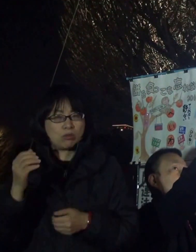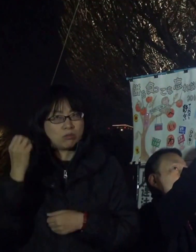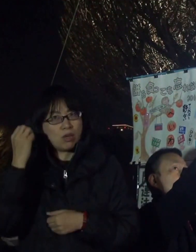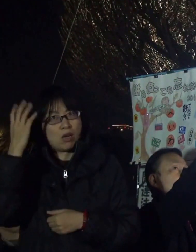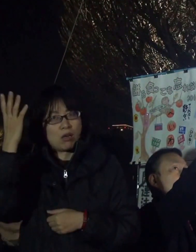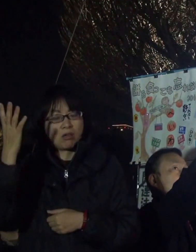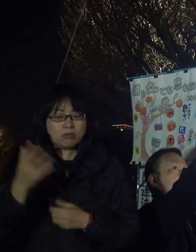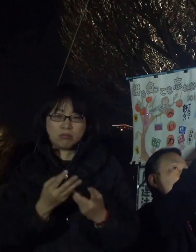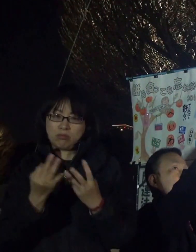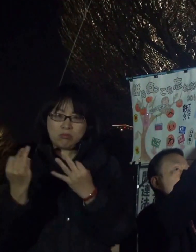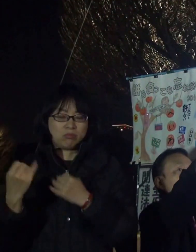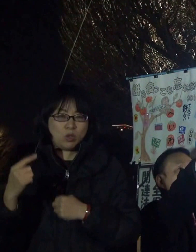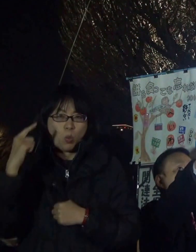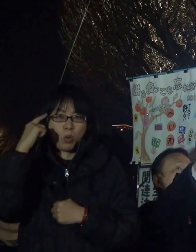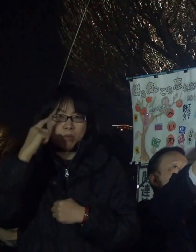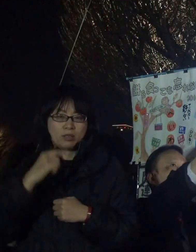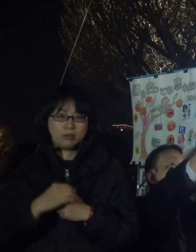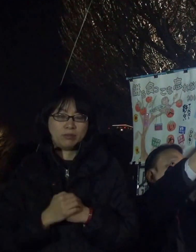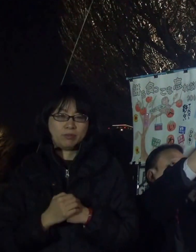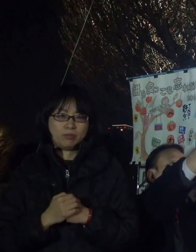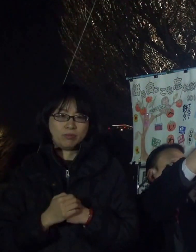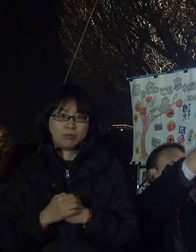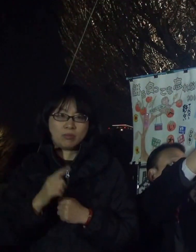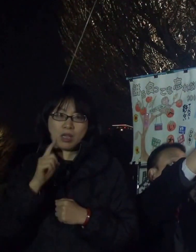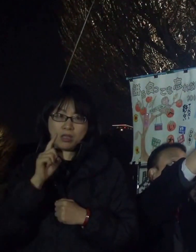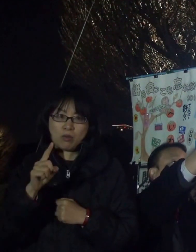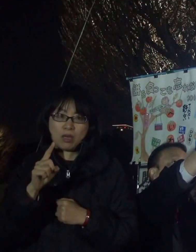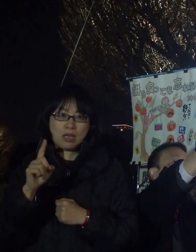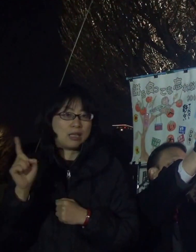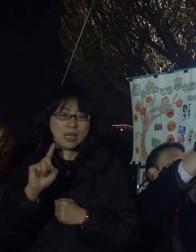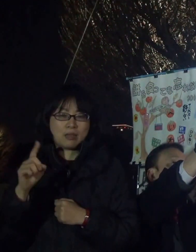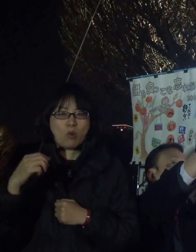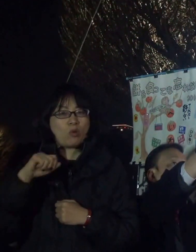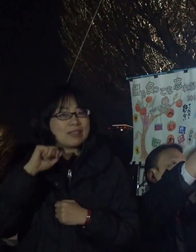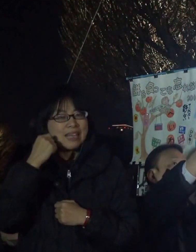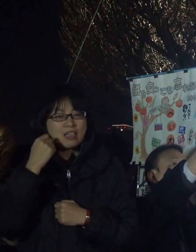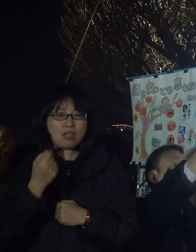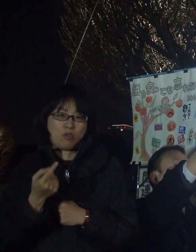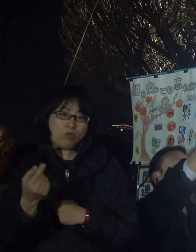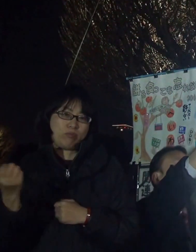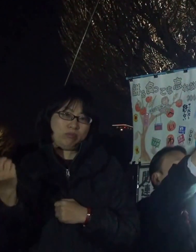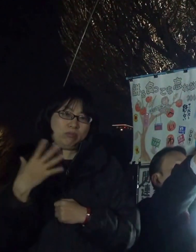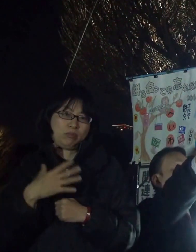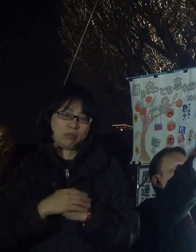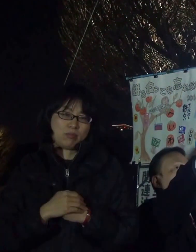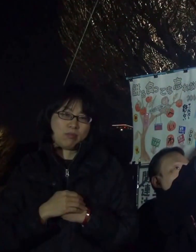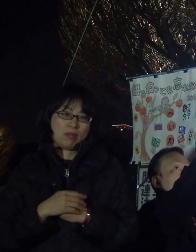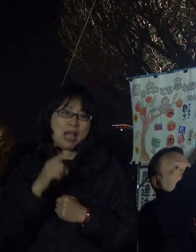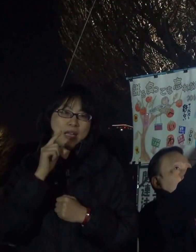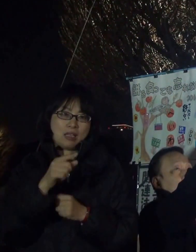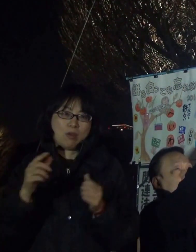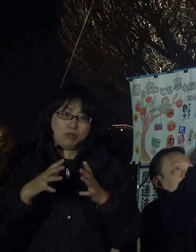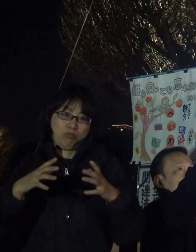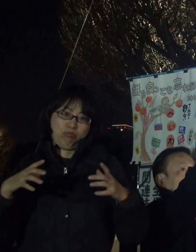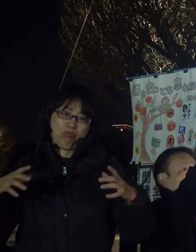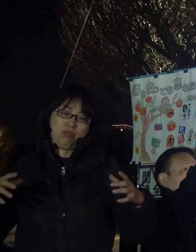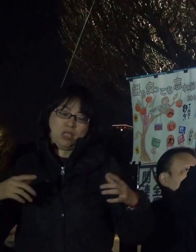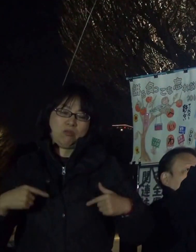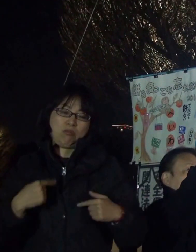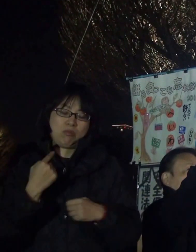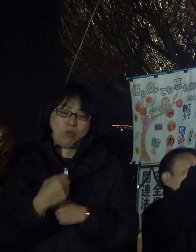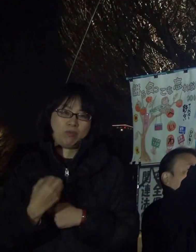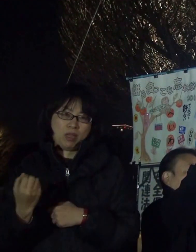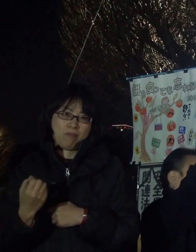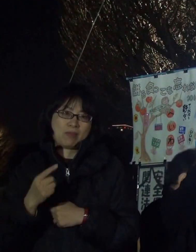が多い気がします。あなたは何もできないよとか、あなたは太ってるなどとい